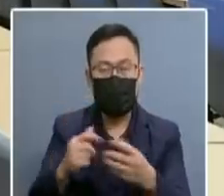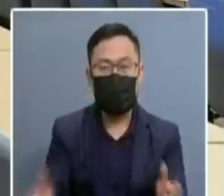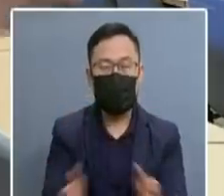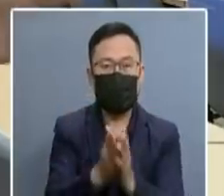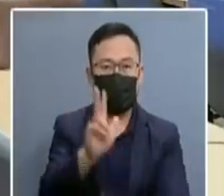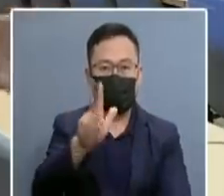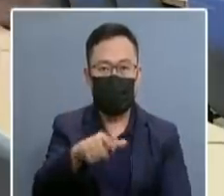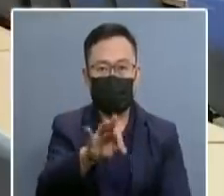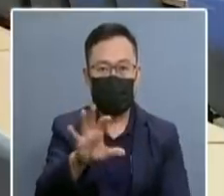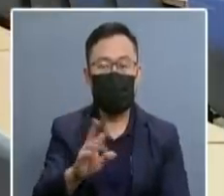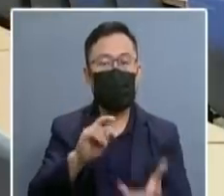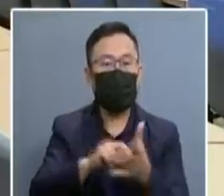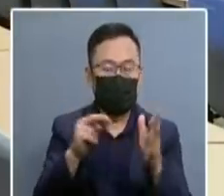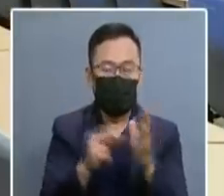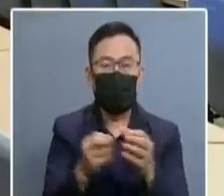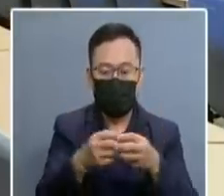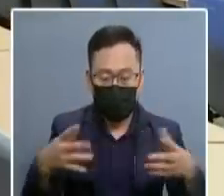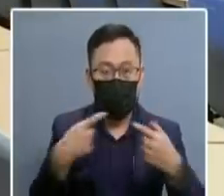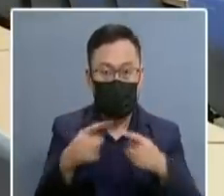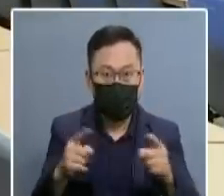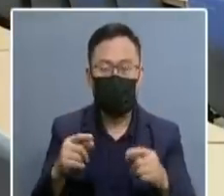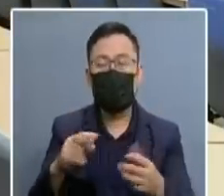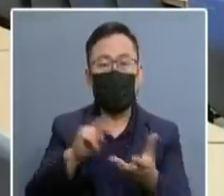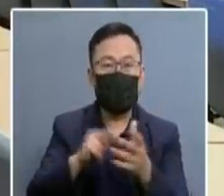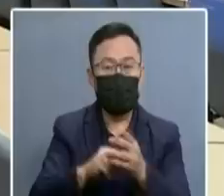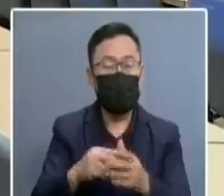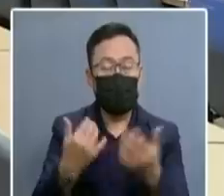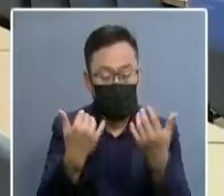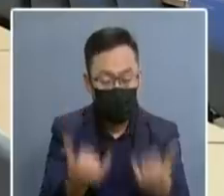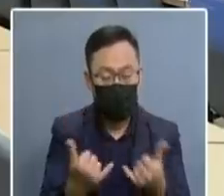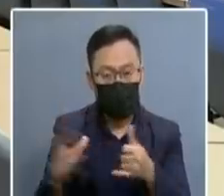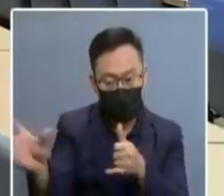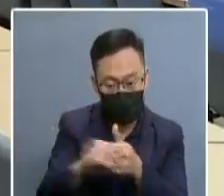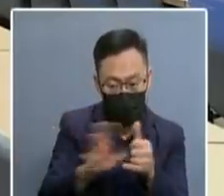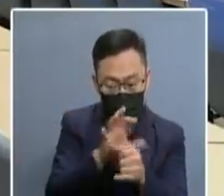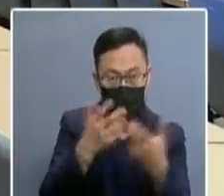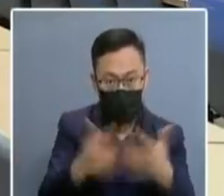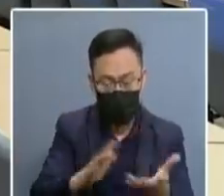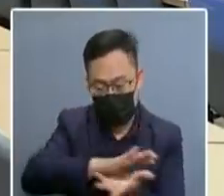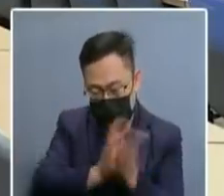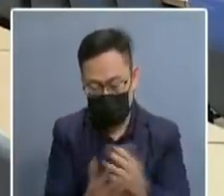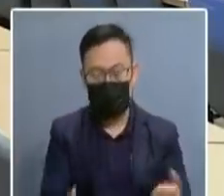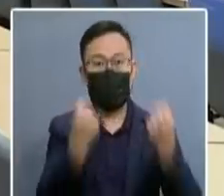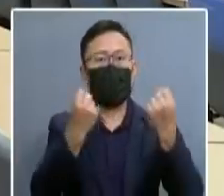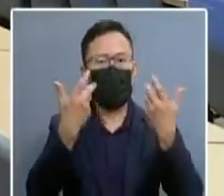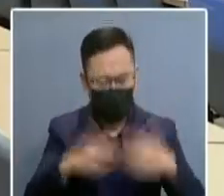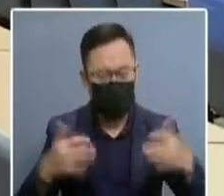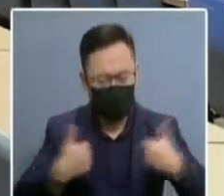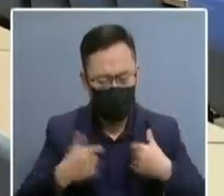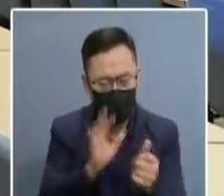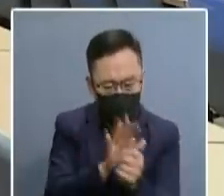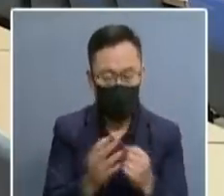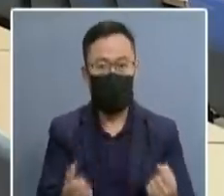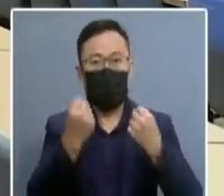ากังวลนั้นก็อาจจะหมดไปครับเพราะว่าส่วนหนึ่งรักษาหายไปแล้วแล้วก็ทางหน่วยงานที่เกี่ยวข้องต่างๆนั้นมั่นใจว่าภายในสิ้นเดือนนี้จะ